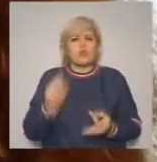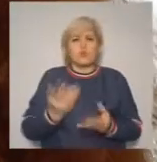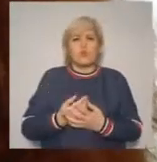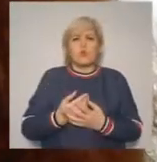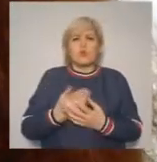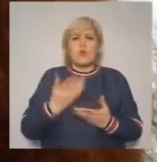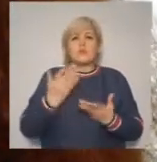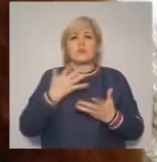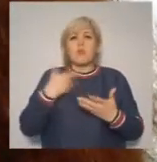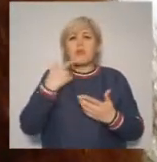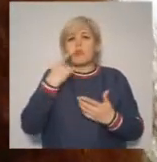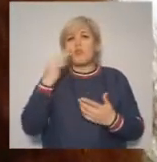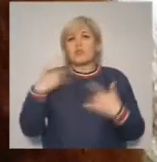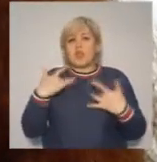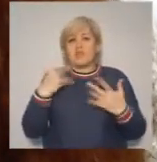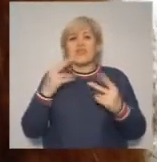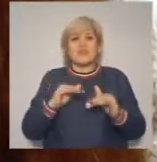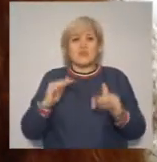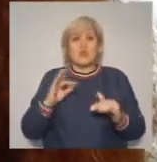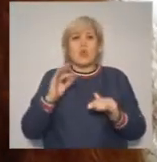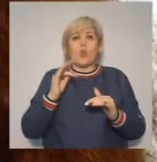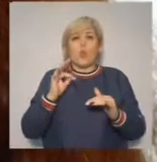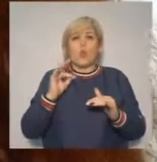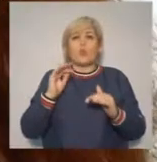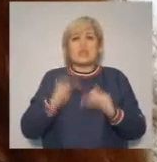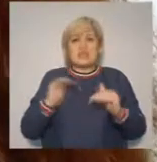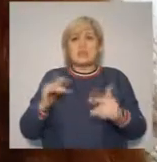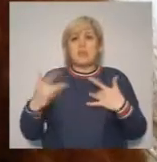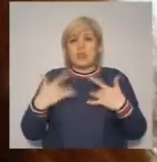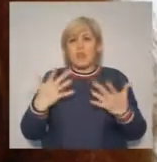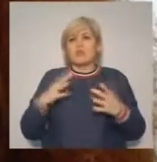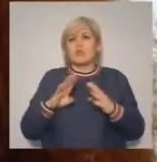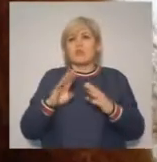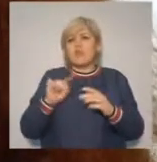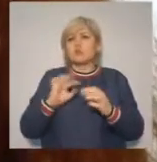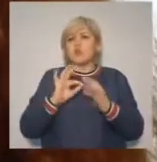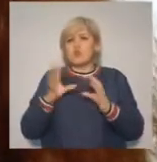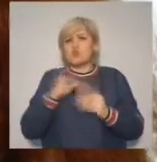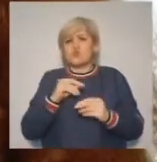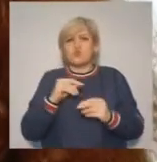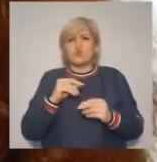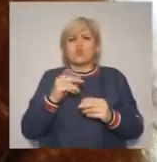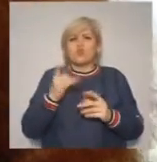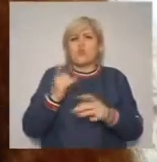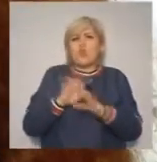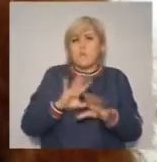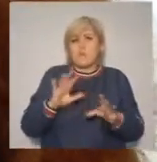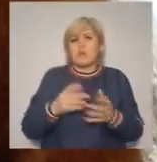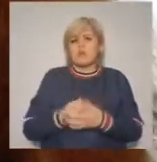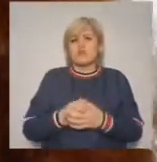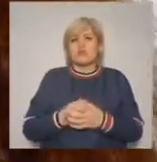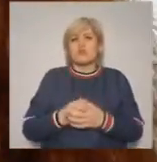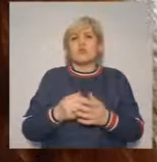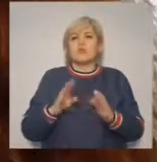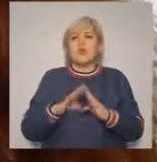театре для детей. О детском театре, там сложнее все, там и не обманешь, там и семейный просмотр, вот у